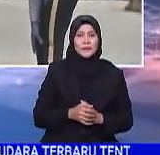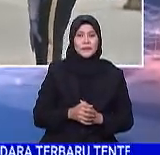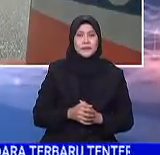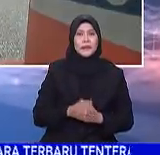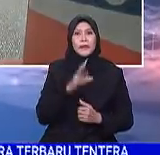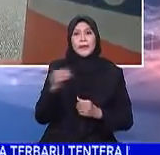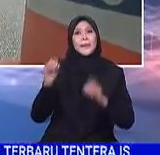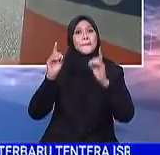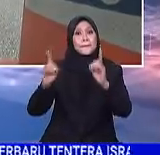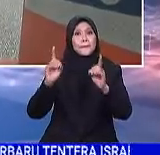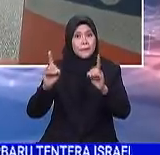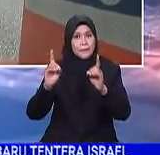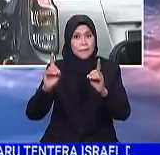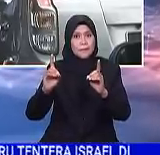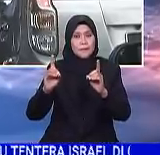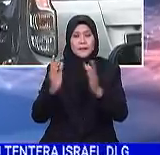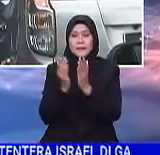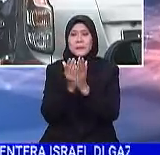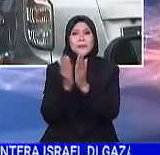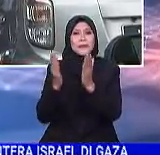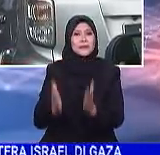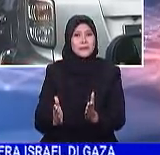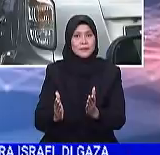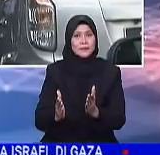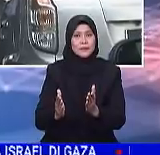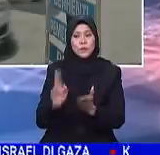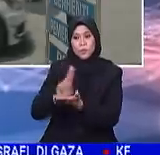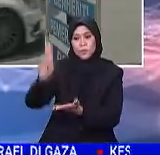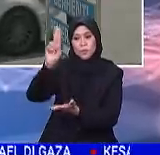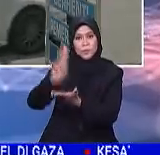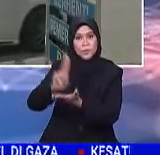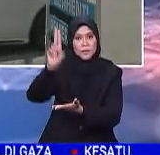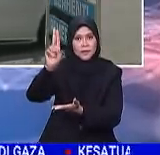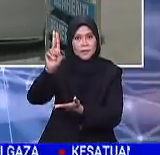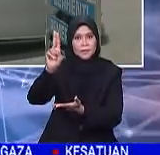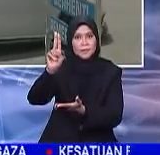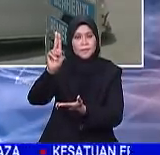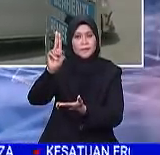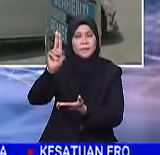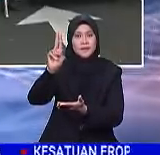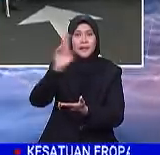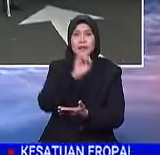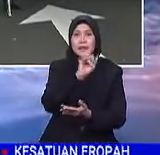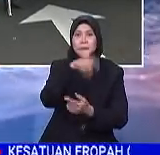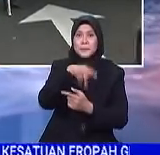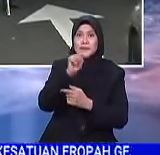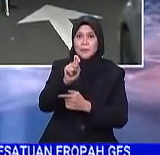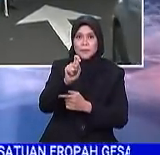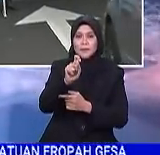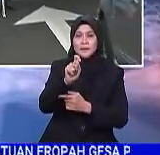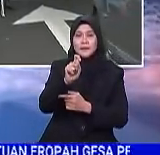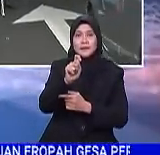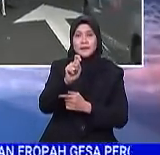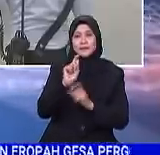untuk tujuan pendidikan, di mana pelajar-pelajar misal kata universiti ataupun institusi pengajian yang